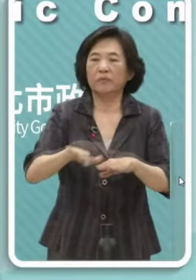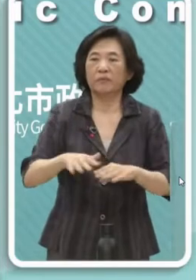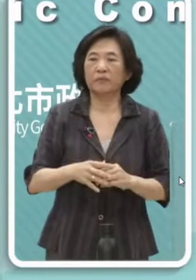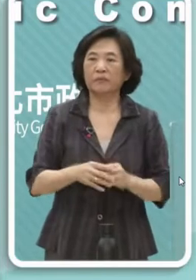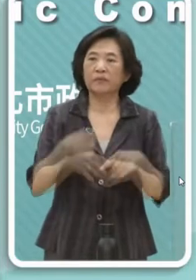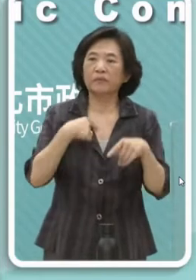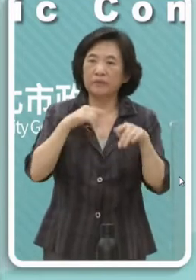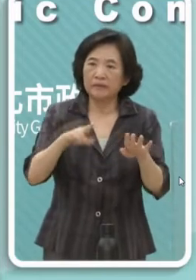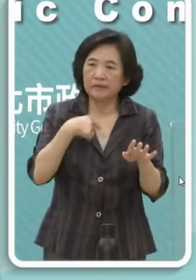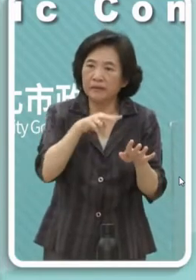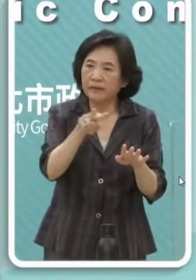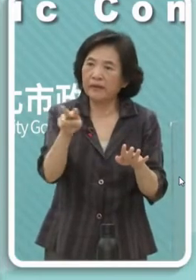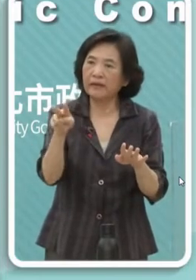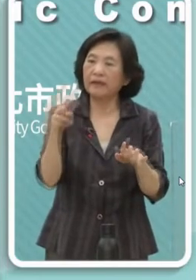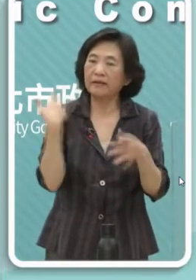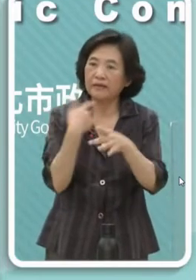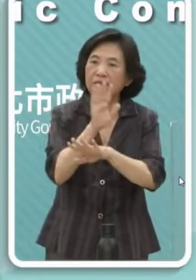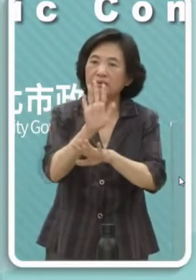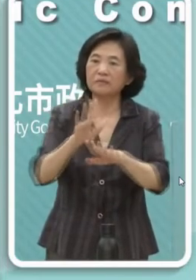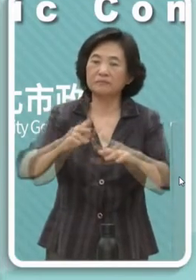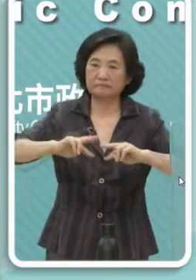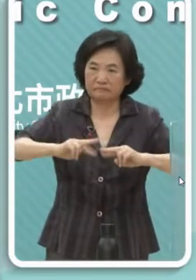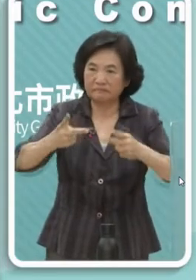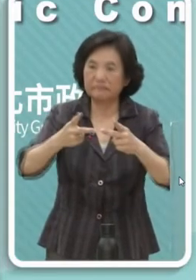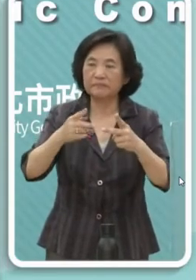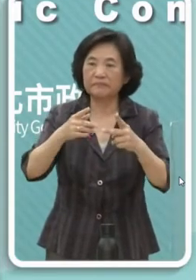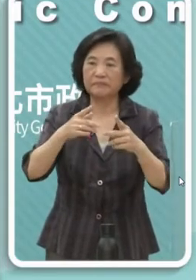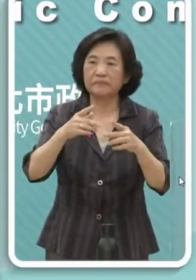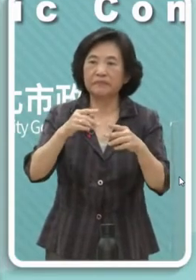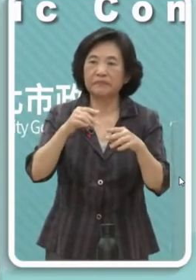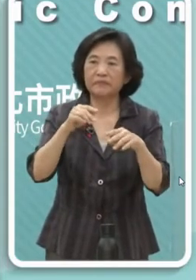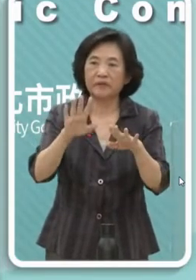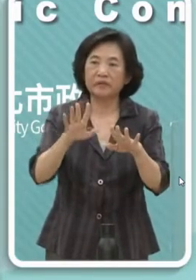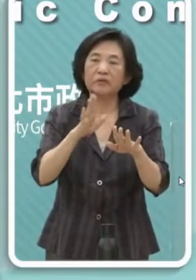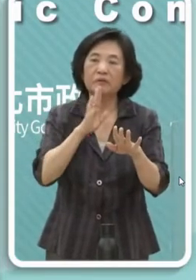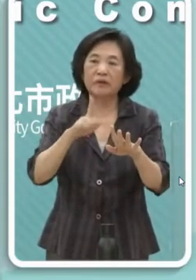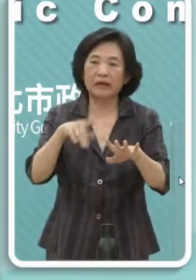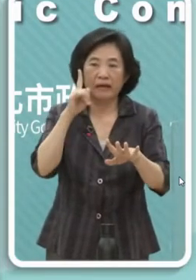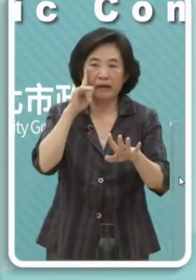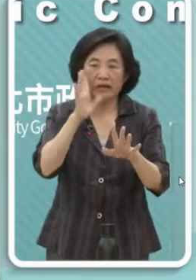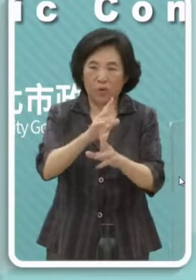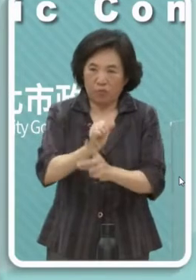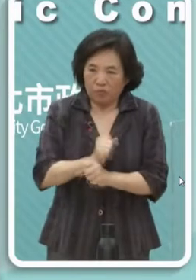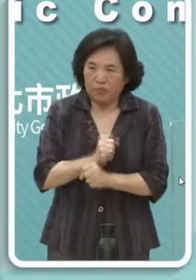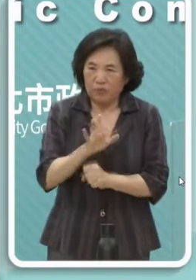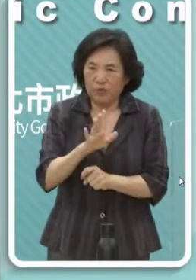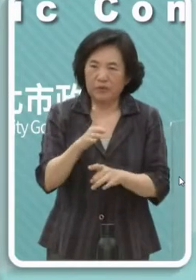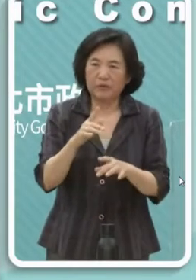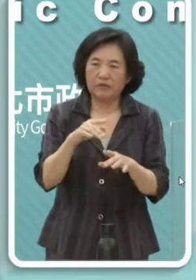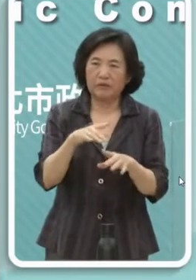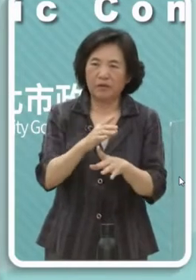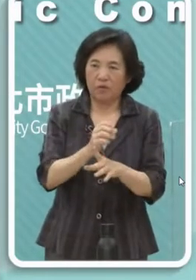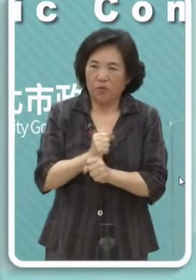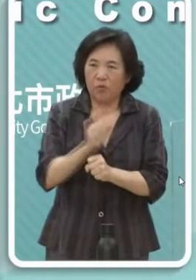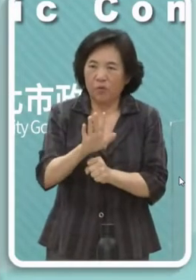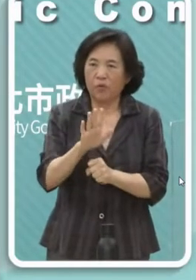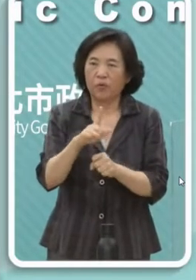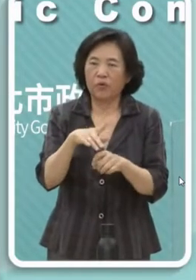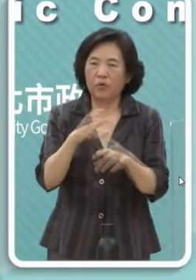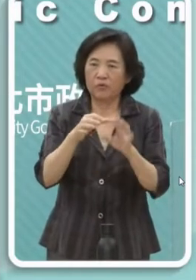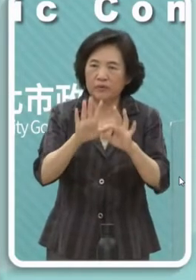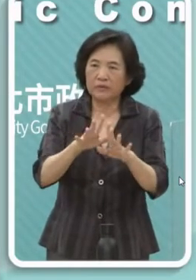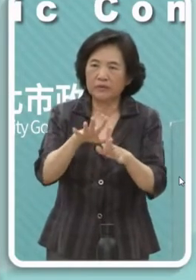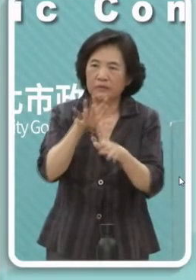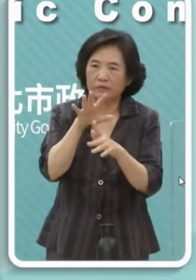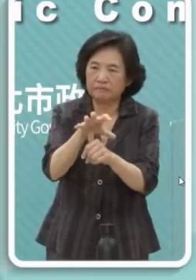我们这个事实上是比较，因为透过就好像踩汽车踩刹车，你知道那个 brake 你知道压一下压一下压一